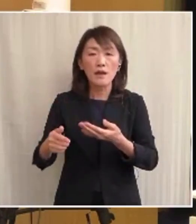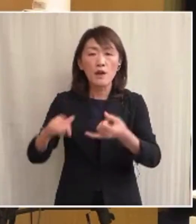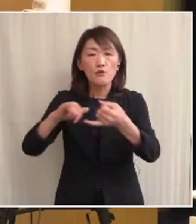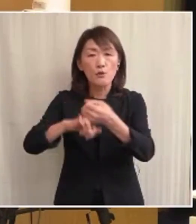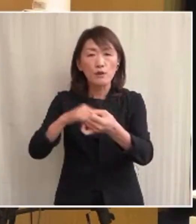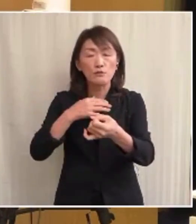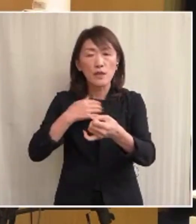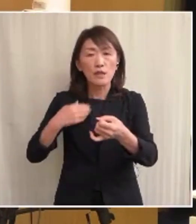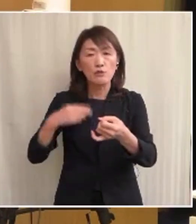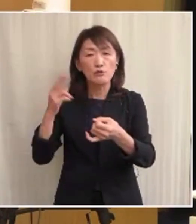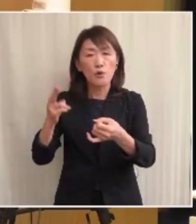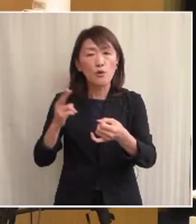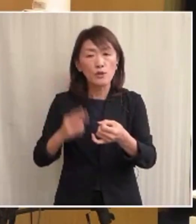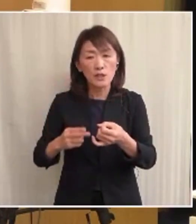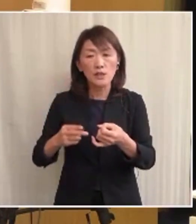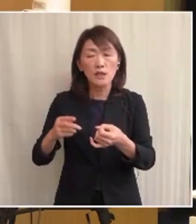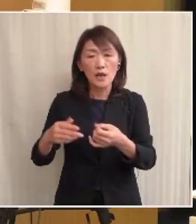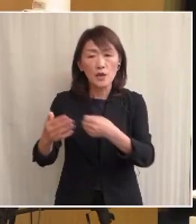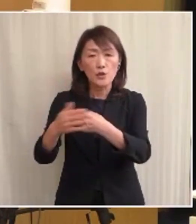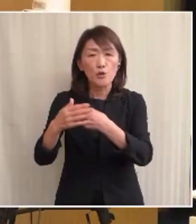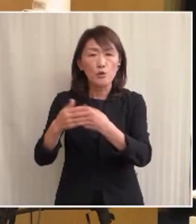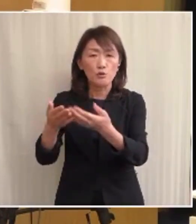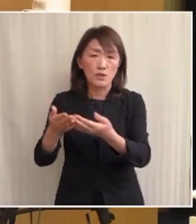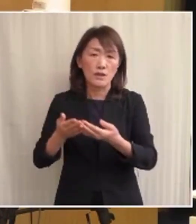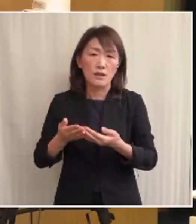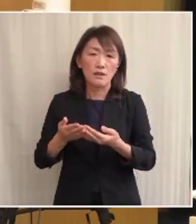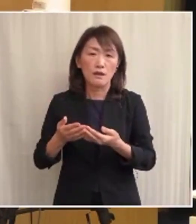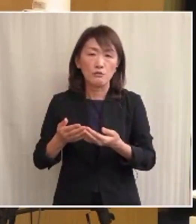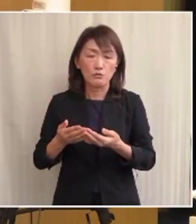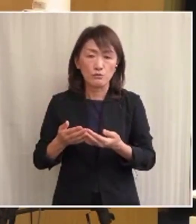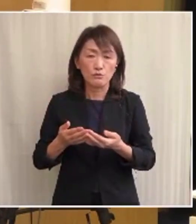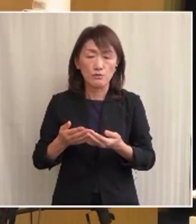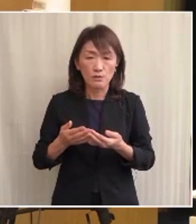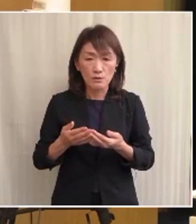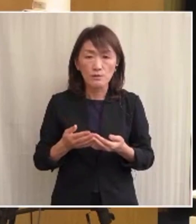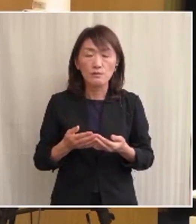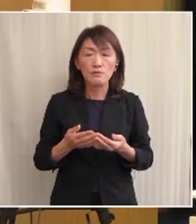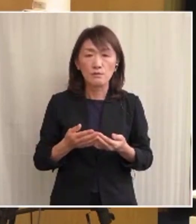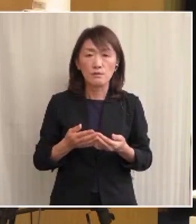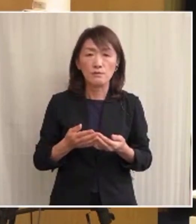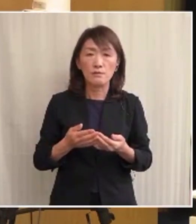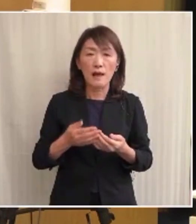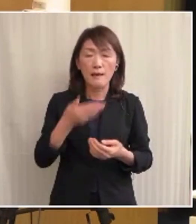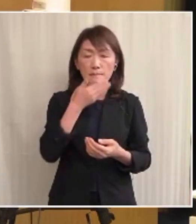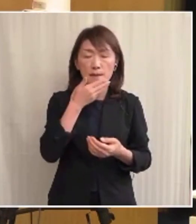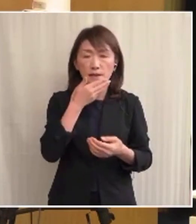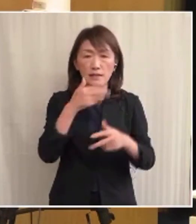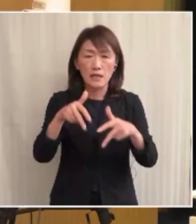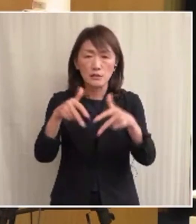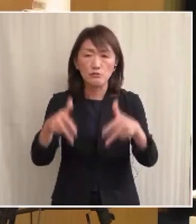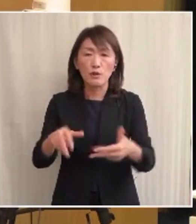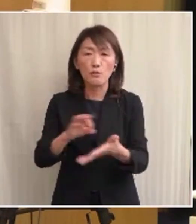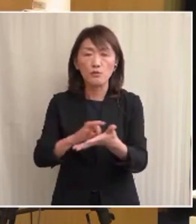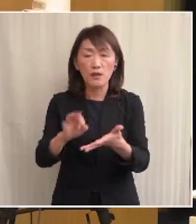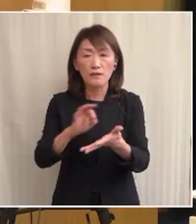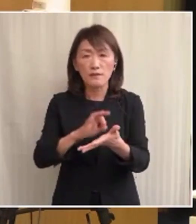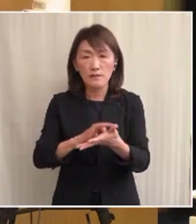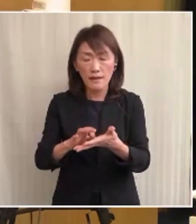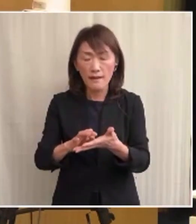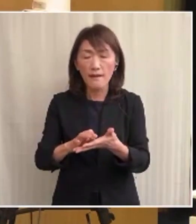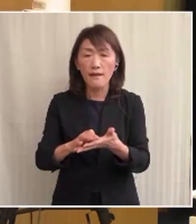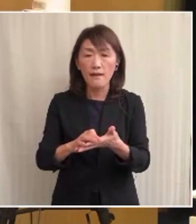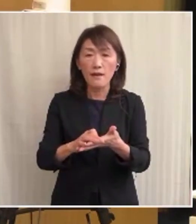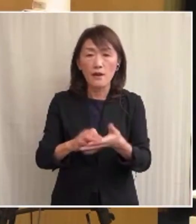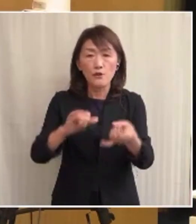行で協力はいただいておりますので、できるだけそういう利便性の高いそのシステムを使って予約ができたり、あるいは受け